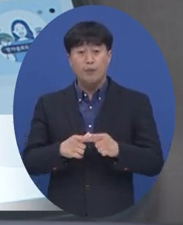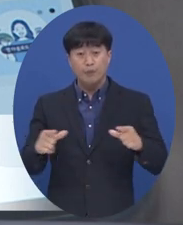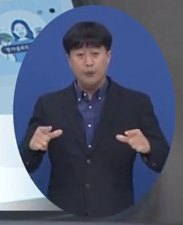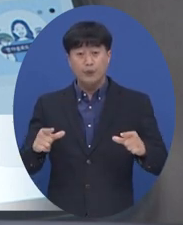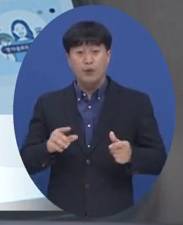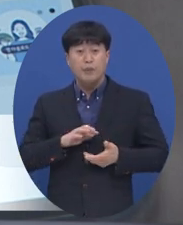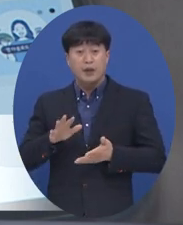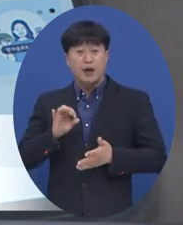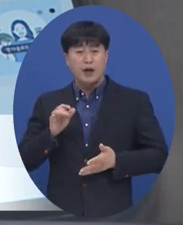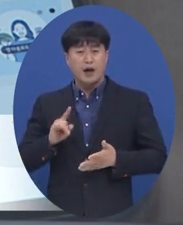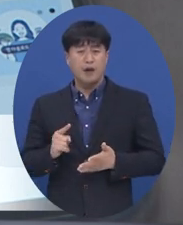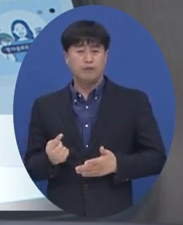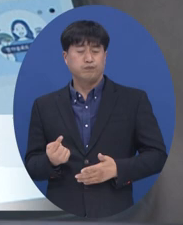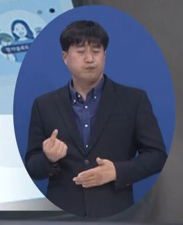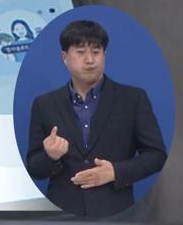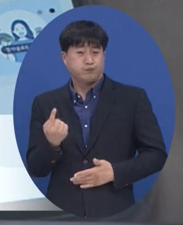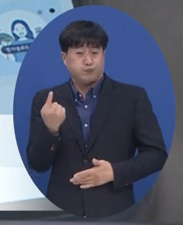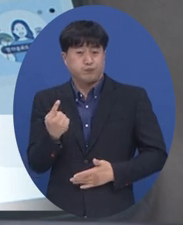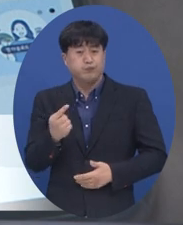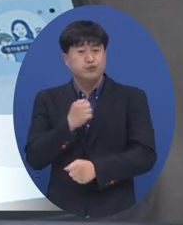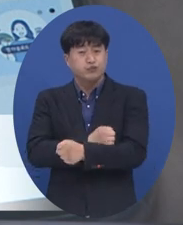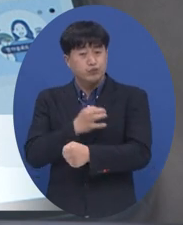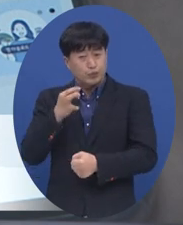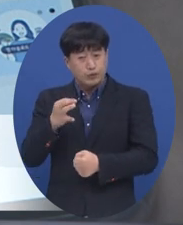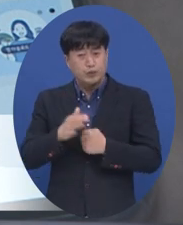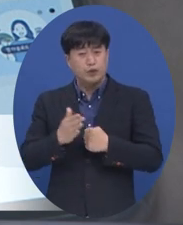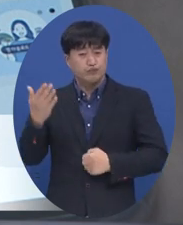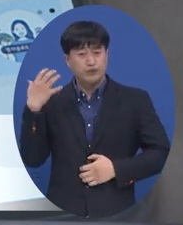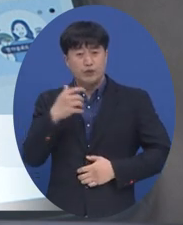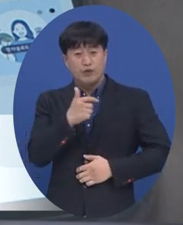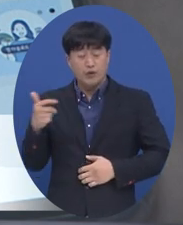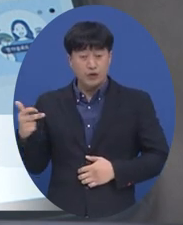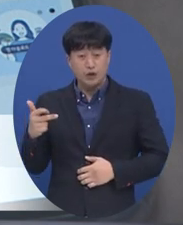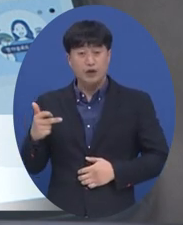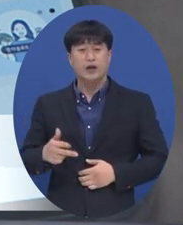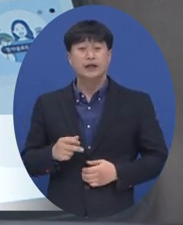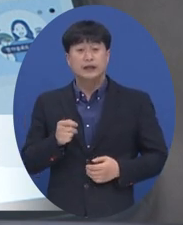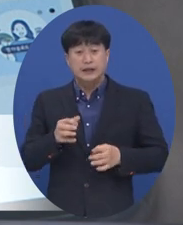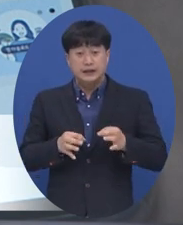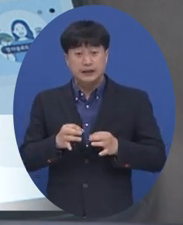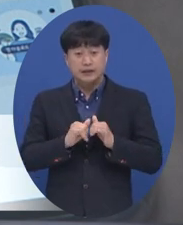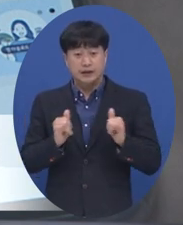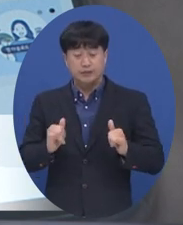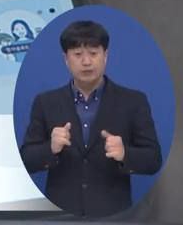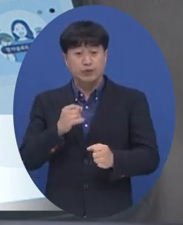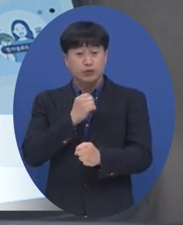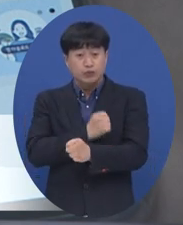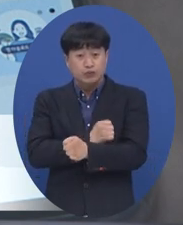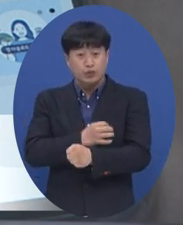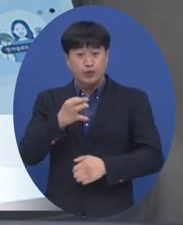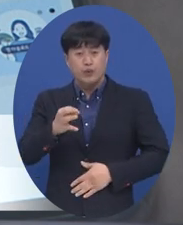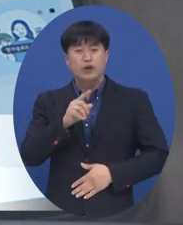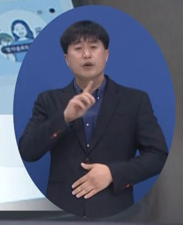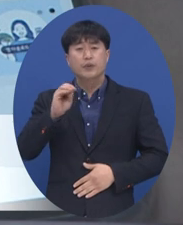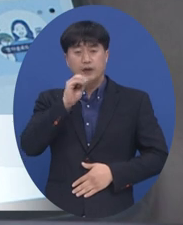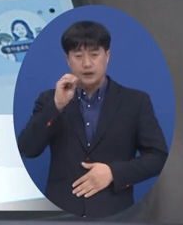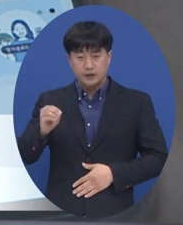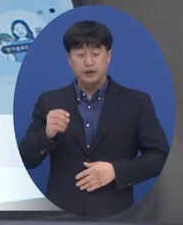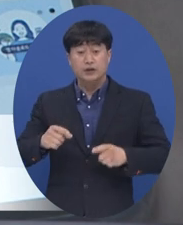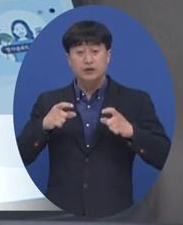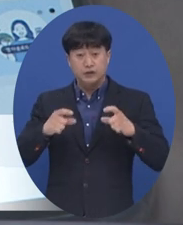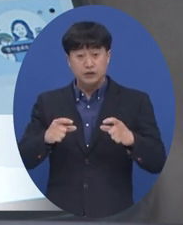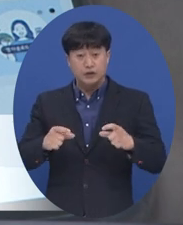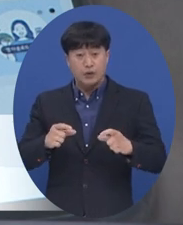소상공인들의 부담이 컸는데 요 소상공인에게 는 중개수수료 1% 라는 파격적인 혜택을 지역화폐 를 사용한